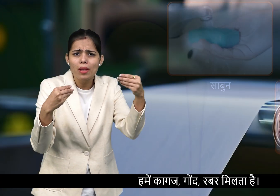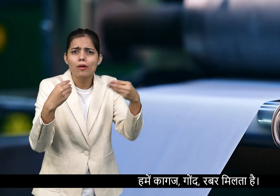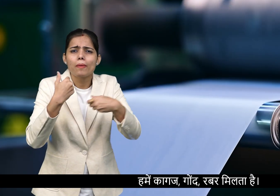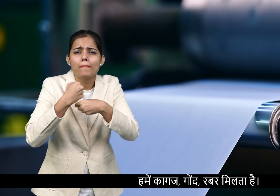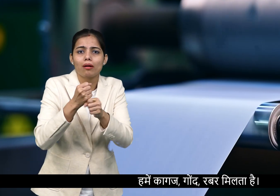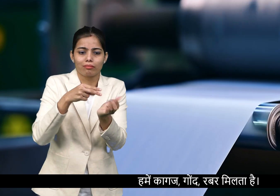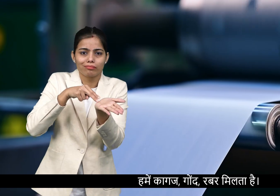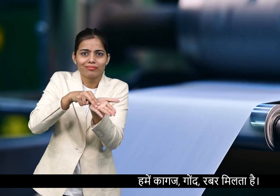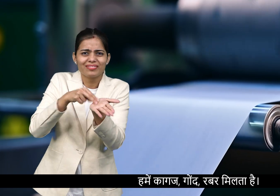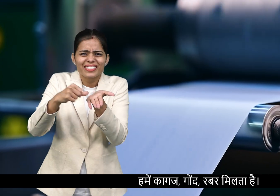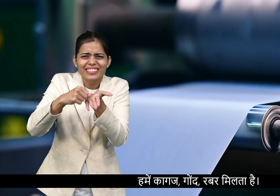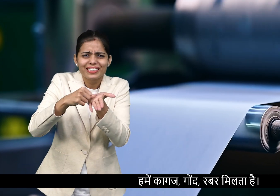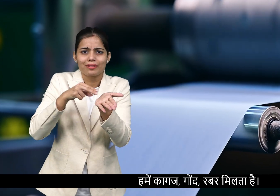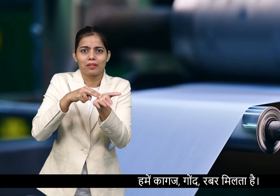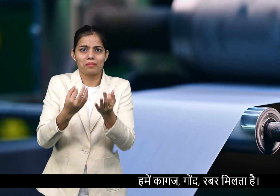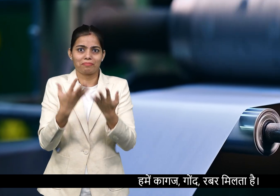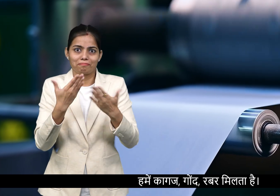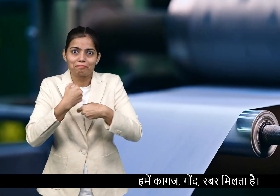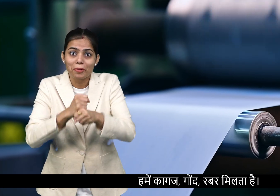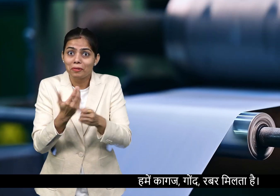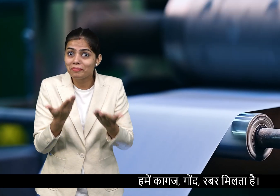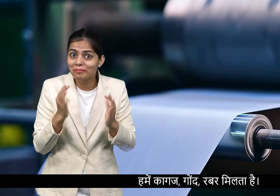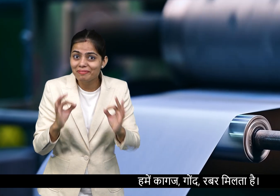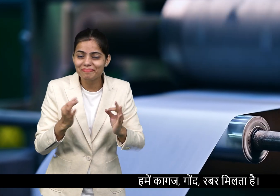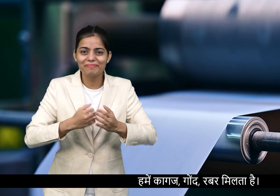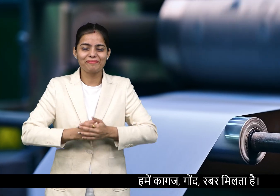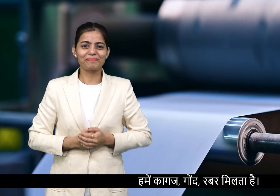हमें कागज, गोंद, रबर मिलता है।